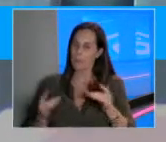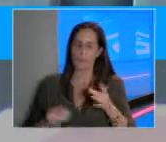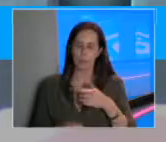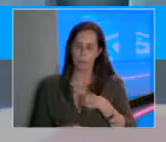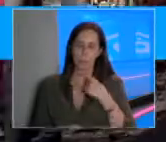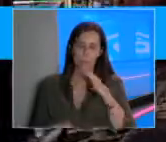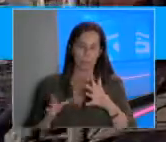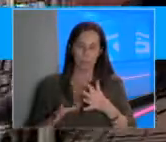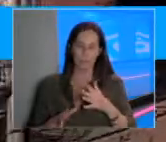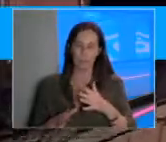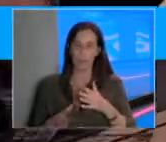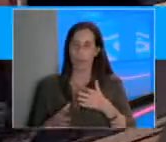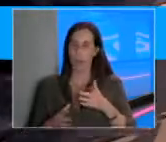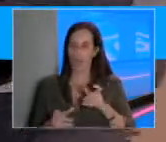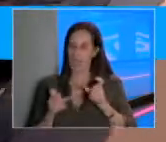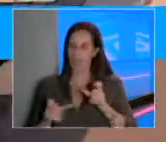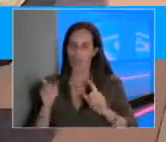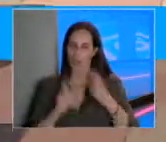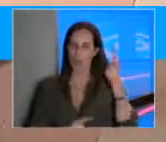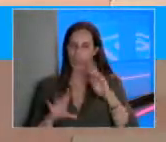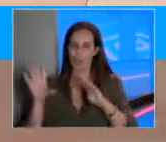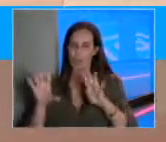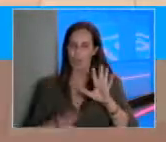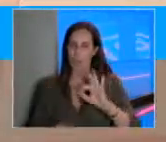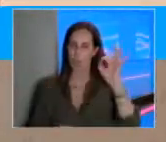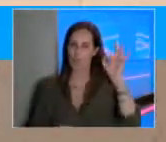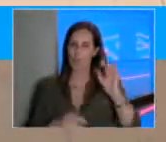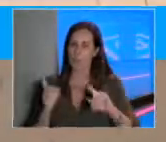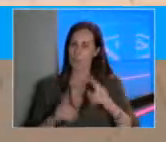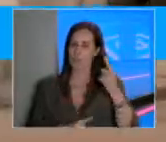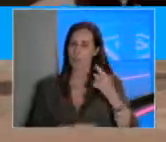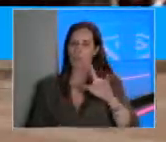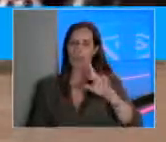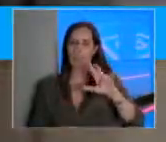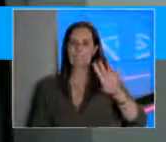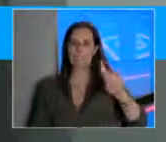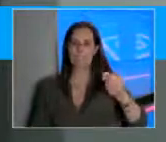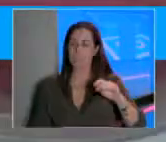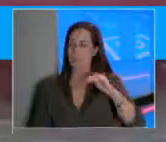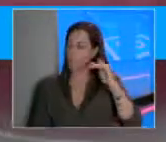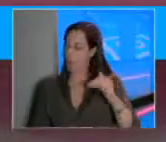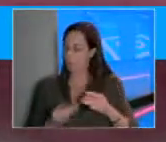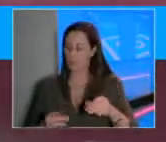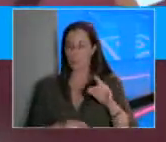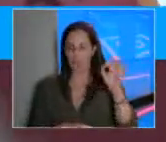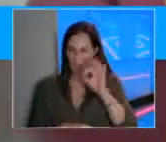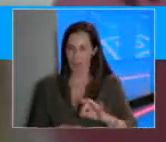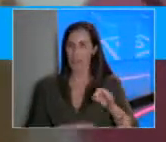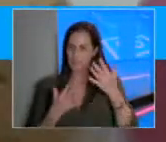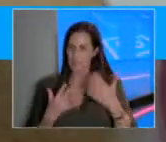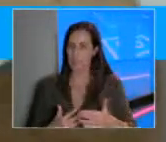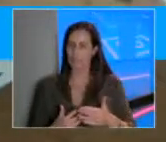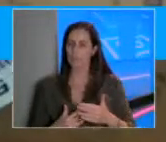אנחנו מדברים על חסינויות מאוד גבוהות, כמו 95% במקרה של חצבת. אם הוא פחות מדבק, זה עדיין יהיה